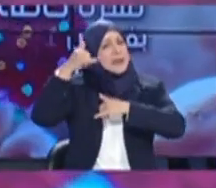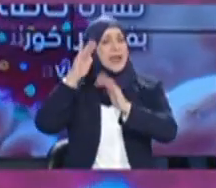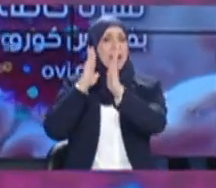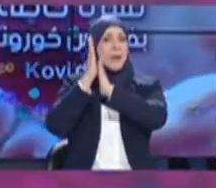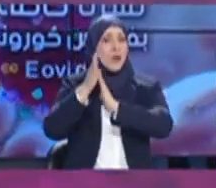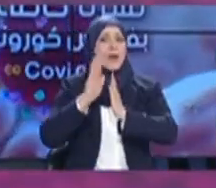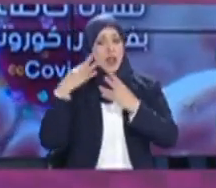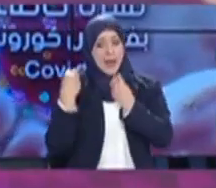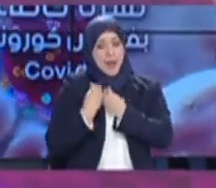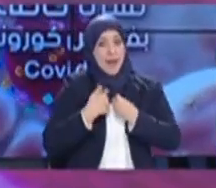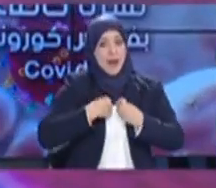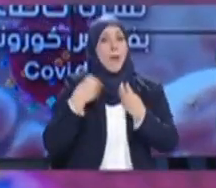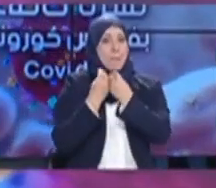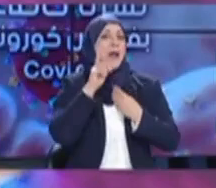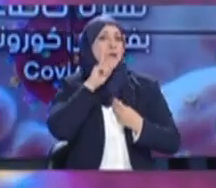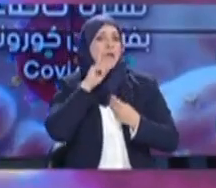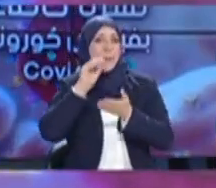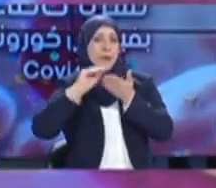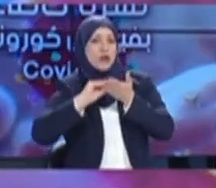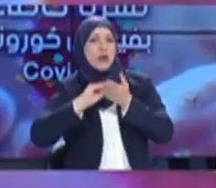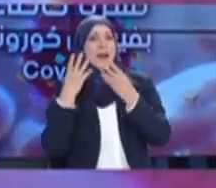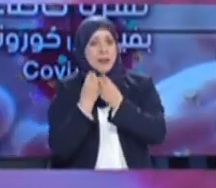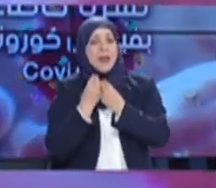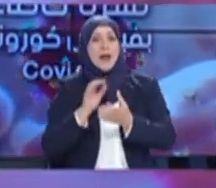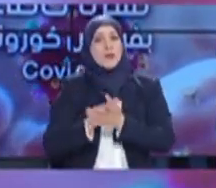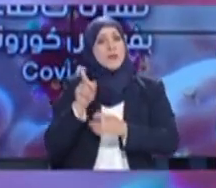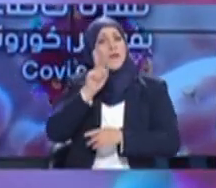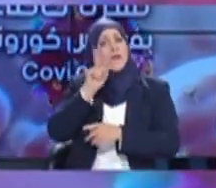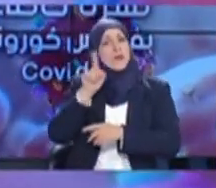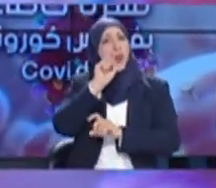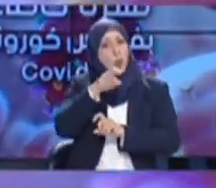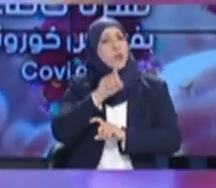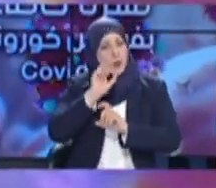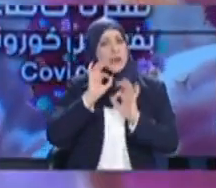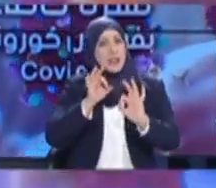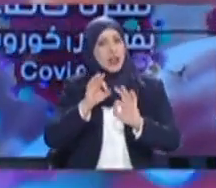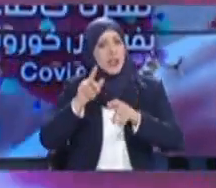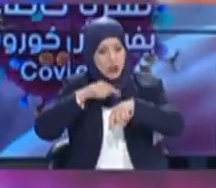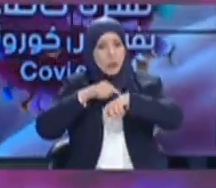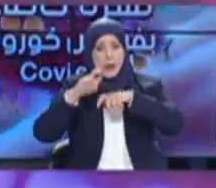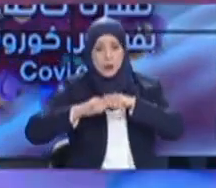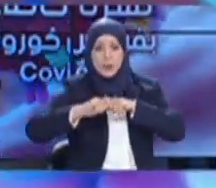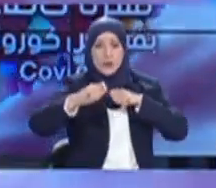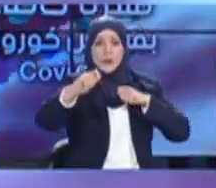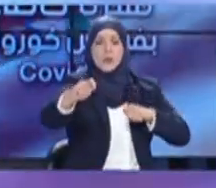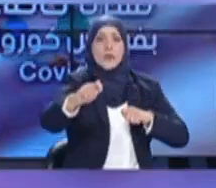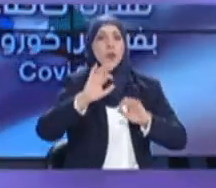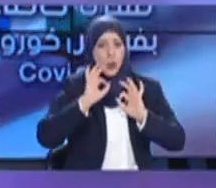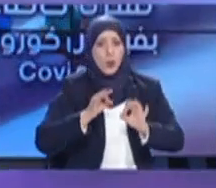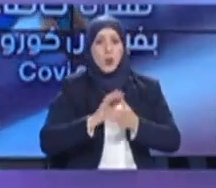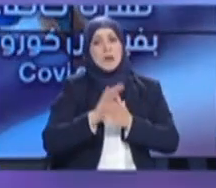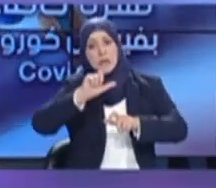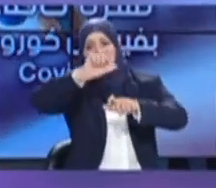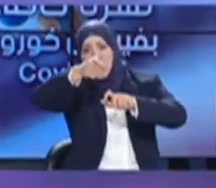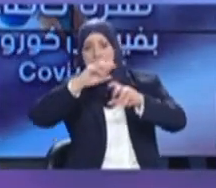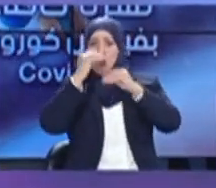انا والسكرتير معناها جوانياب. وتعرف اللي تنجم تطويل الحاله هذه؟ جو سي تنجم تطويل معناها تبدوري حتى شهر